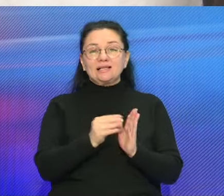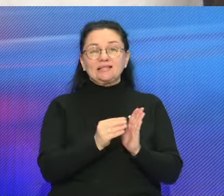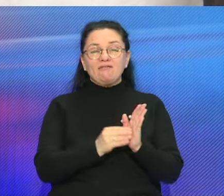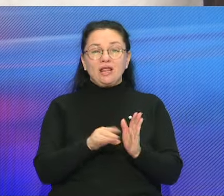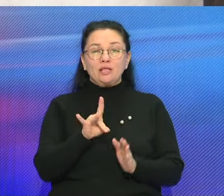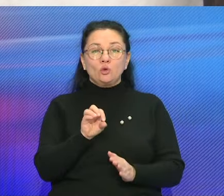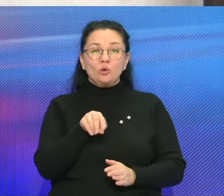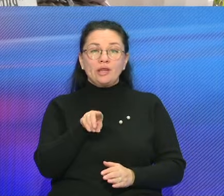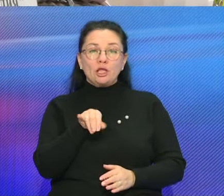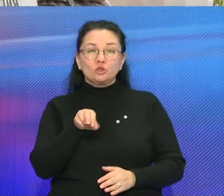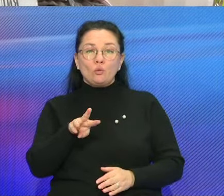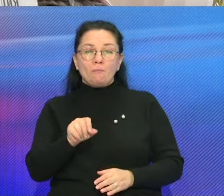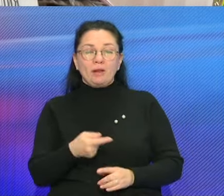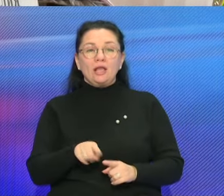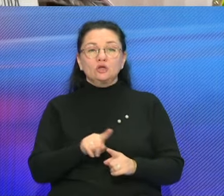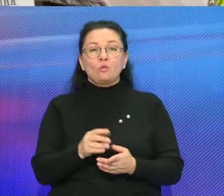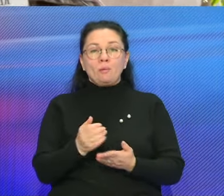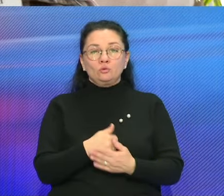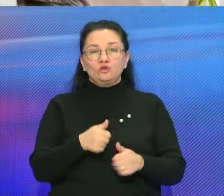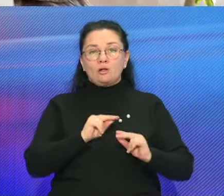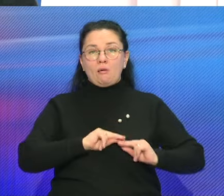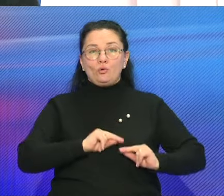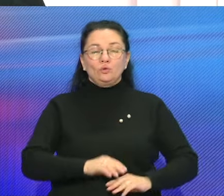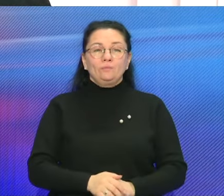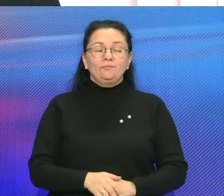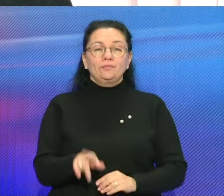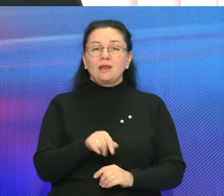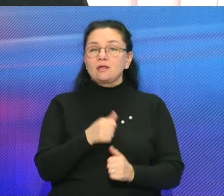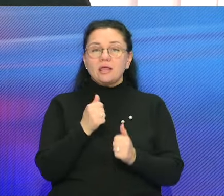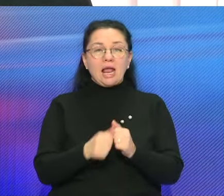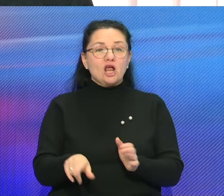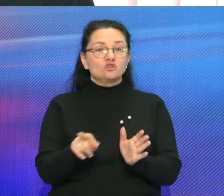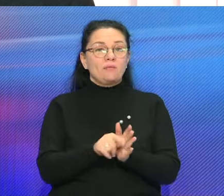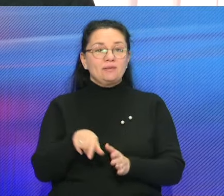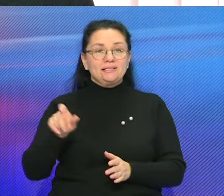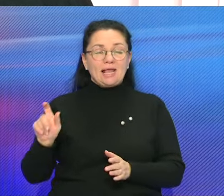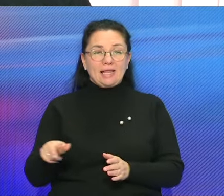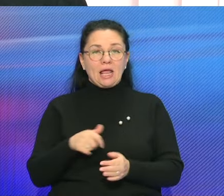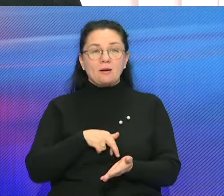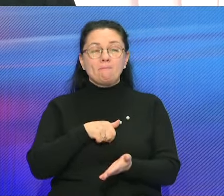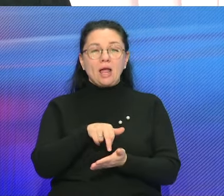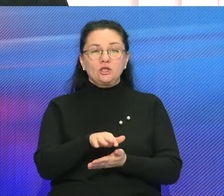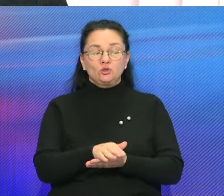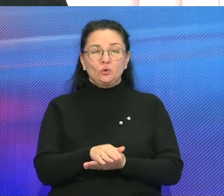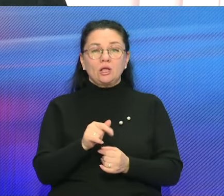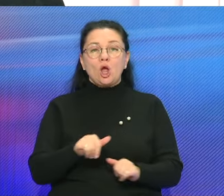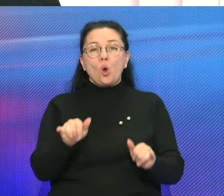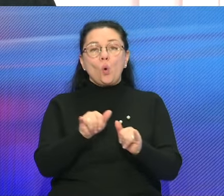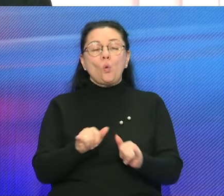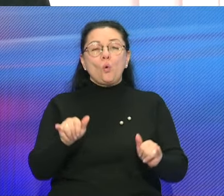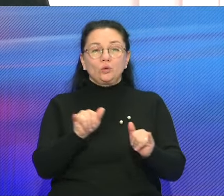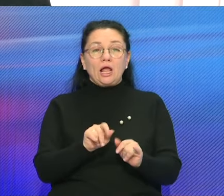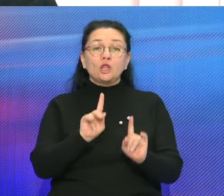таксама павышае магчымасці працаўладкавання. Не каждый пенсионер пойдет куда-то, вот